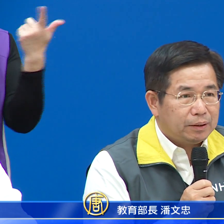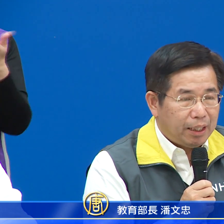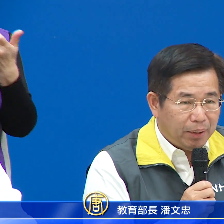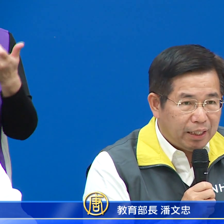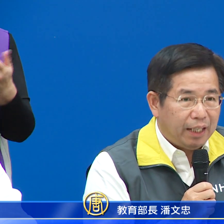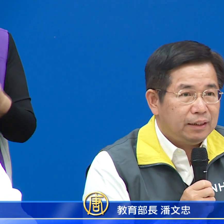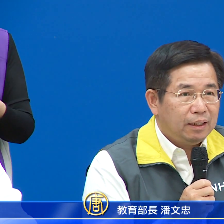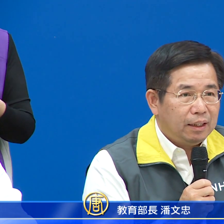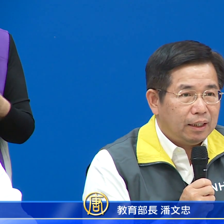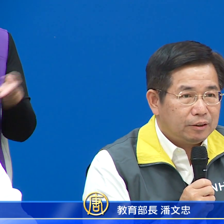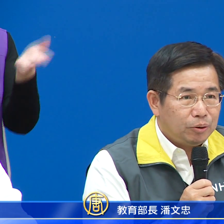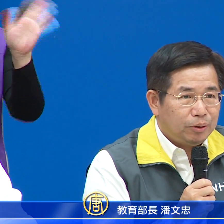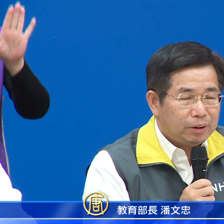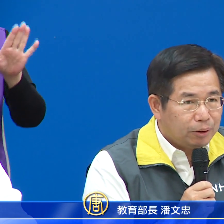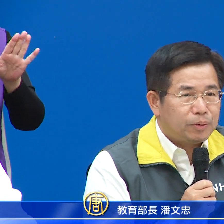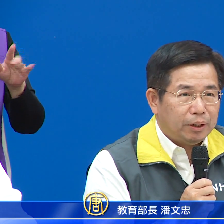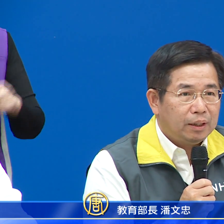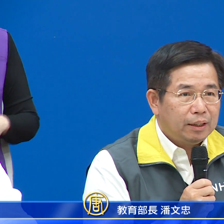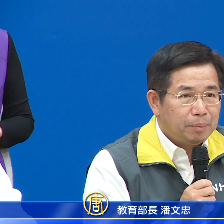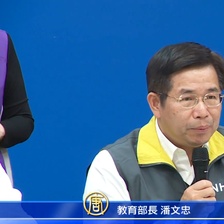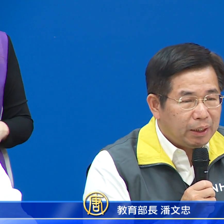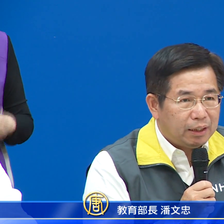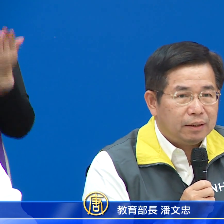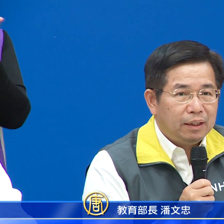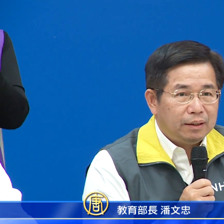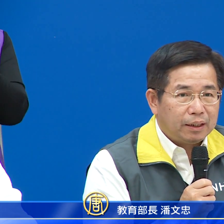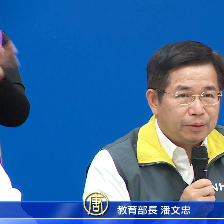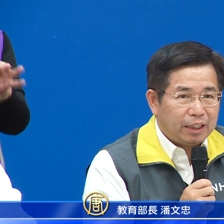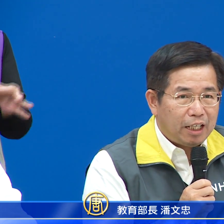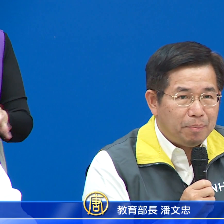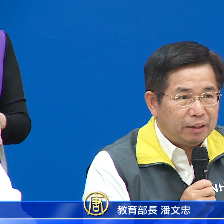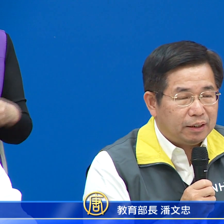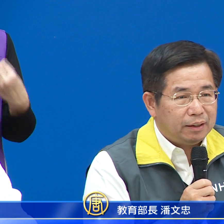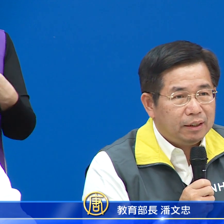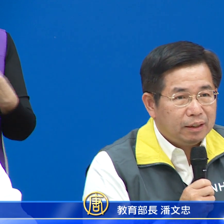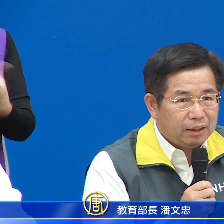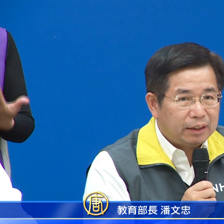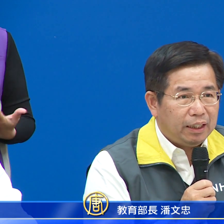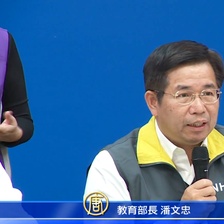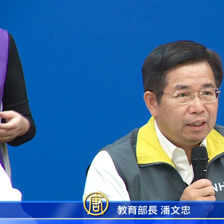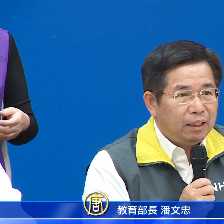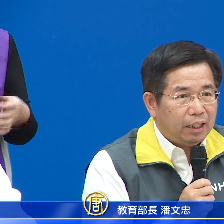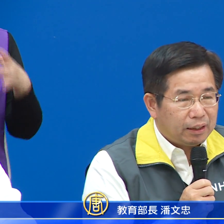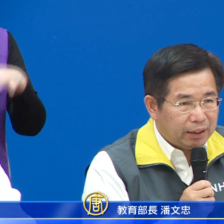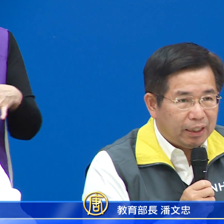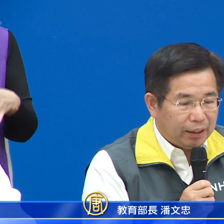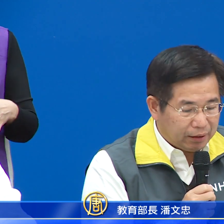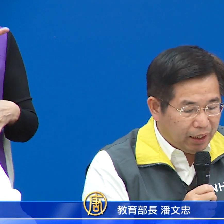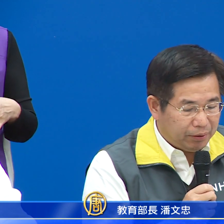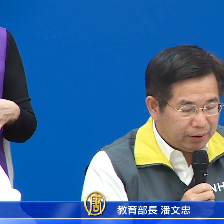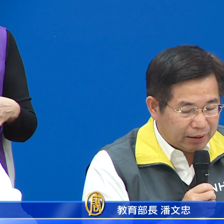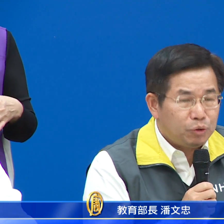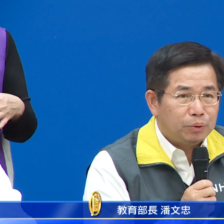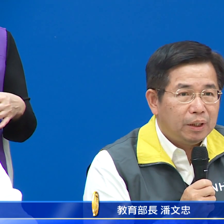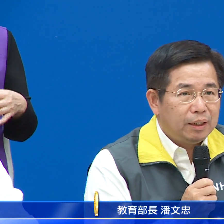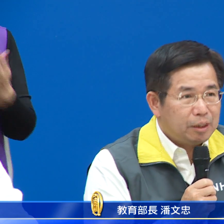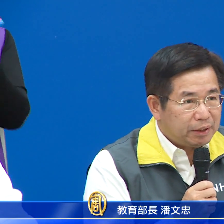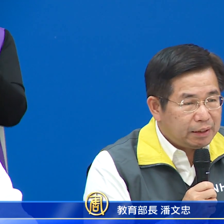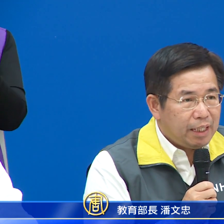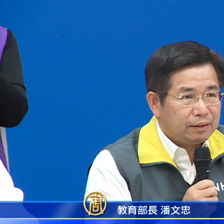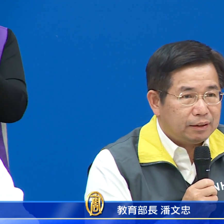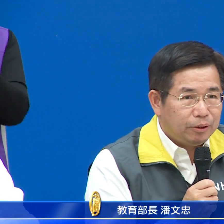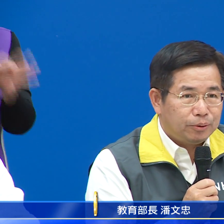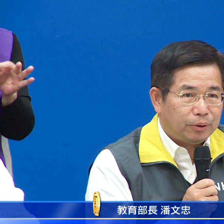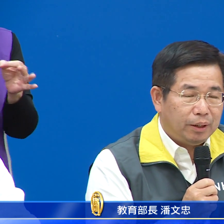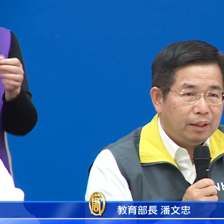有办法到台湾来继续就学，那么为了能够让他们的课业可以来得到协助，那